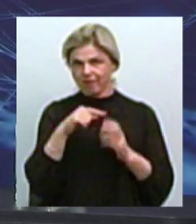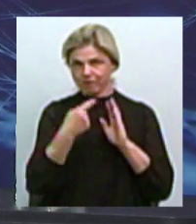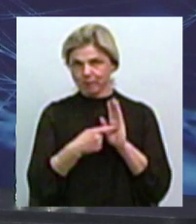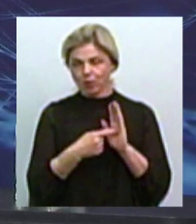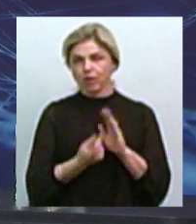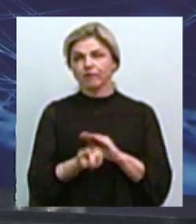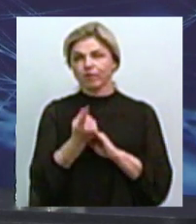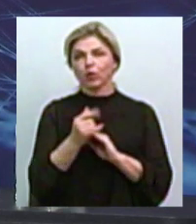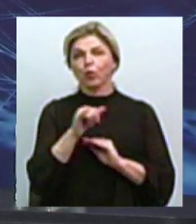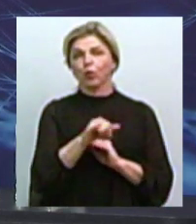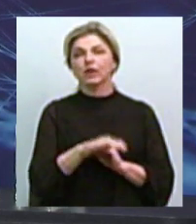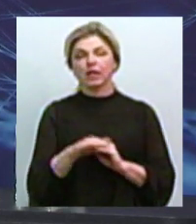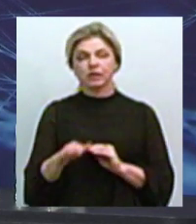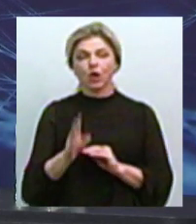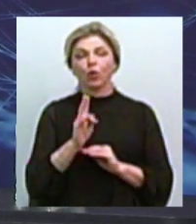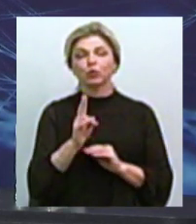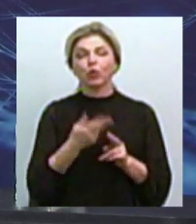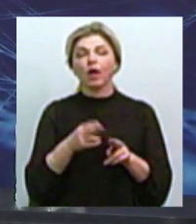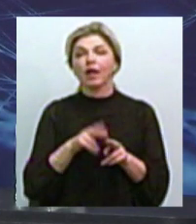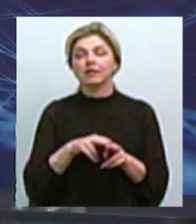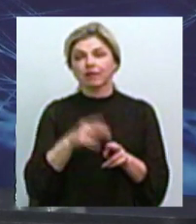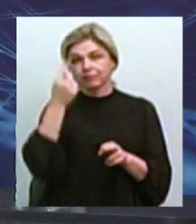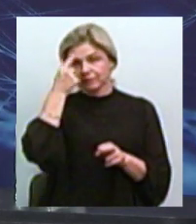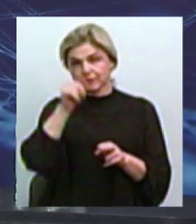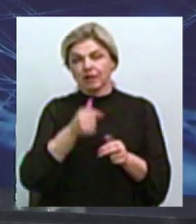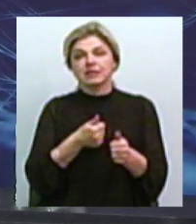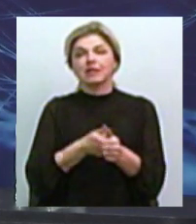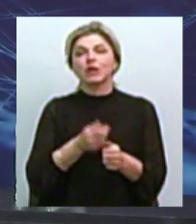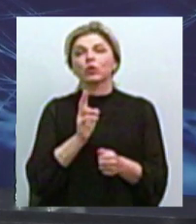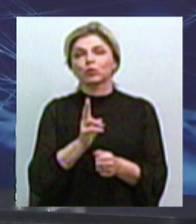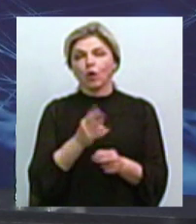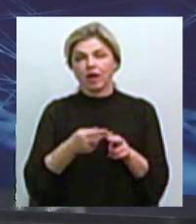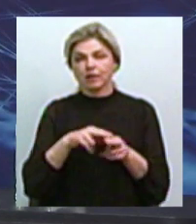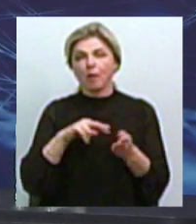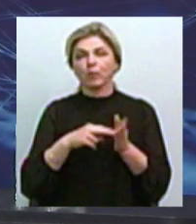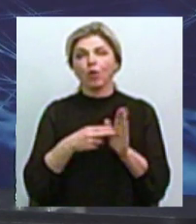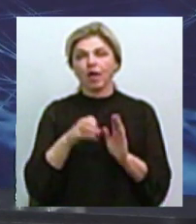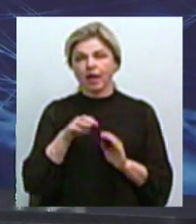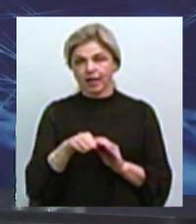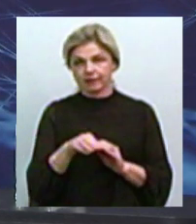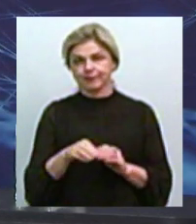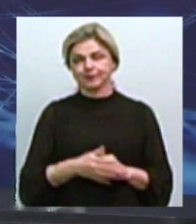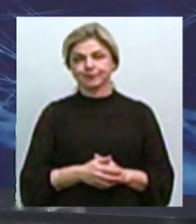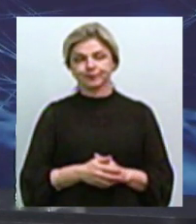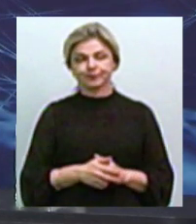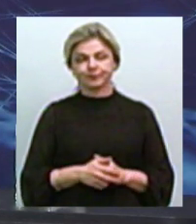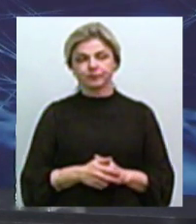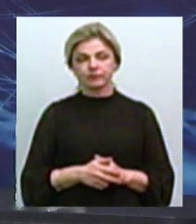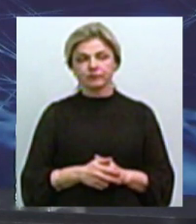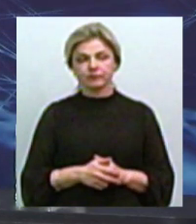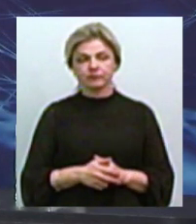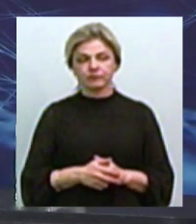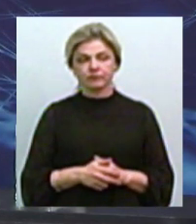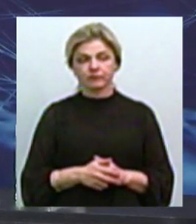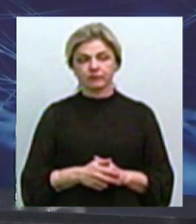горожан. Кто, собственно, стоит за всем этим? А за всем это третий сезон проект «Безпека дитини», действительно. На самом деле,